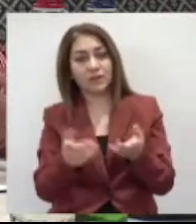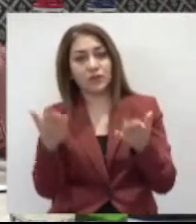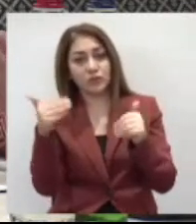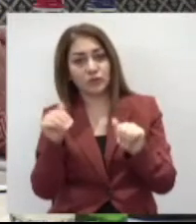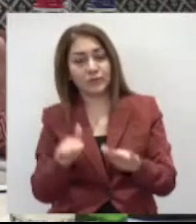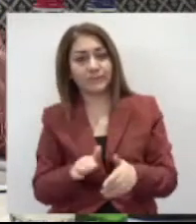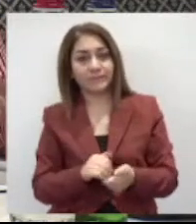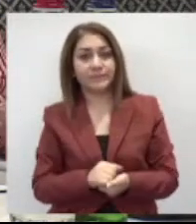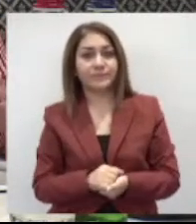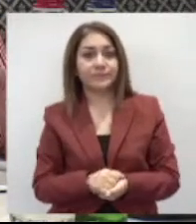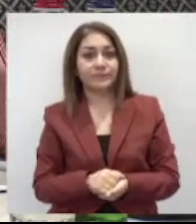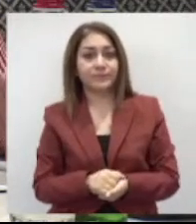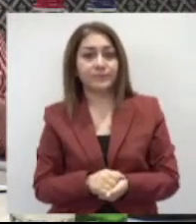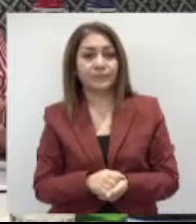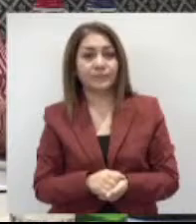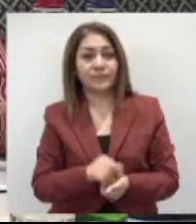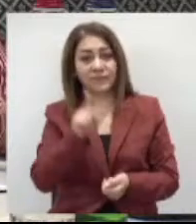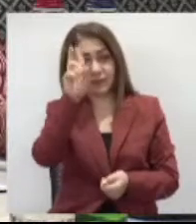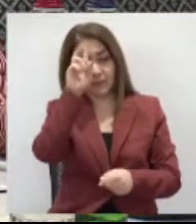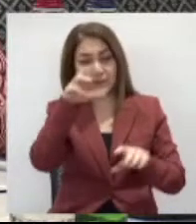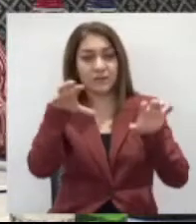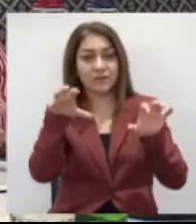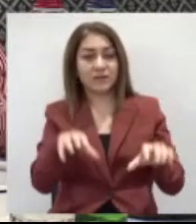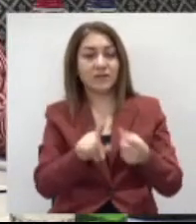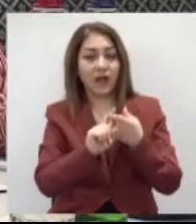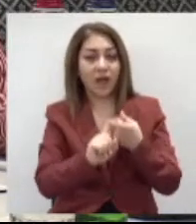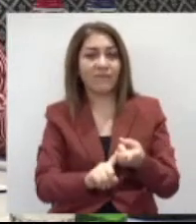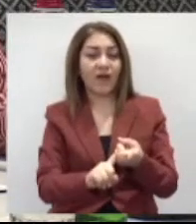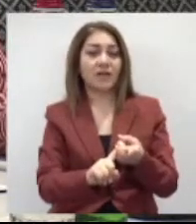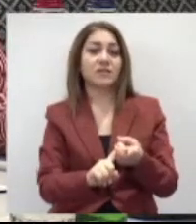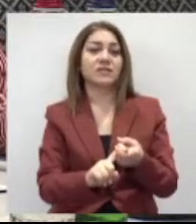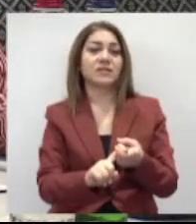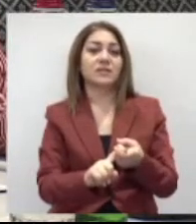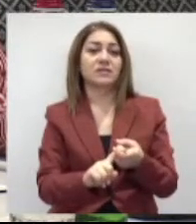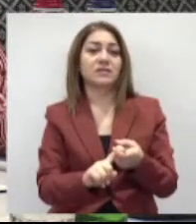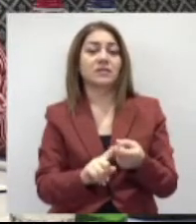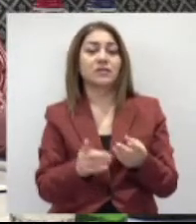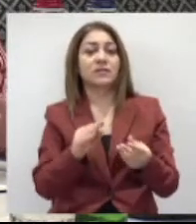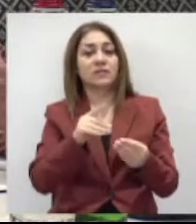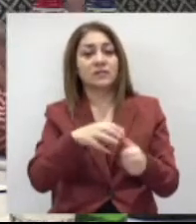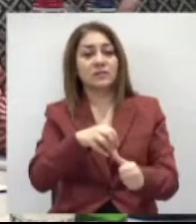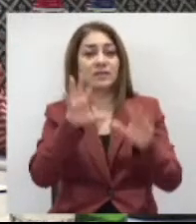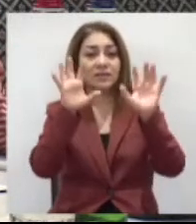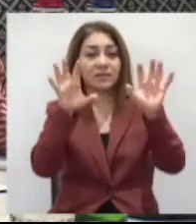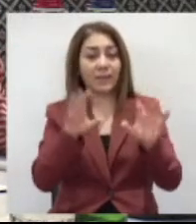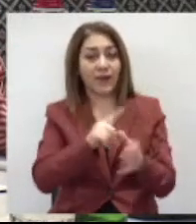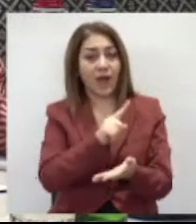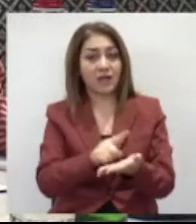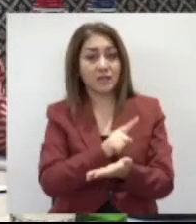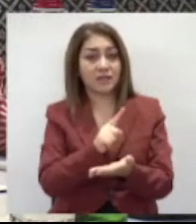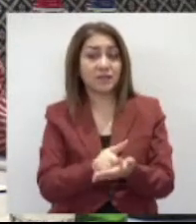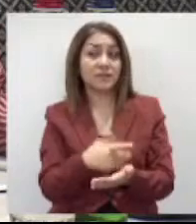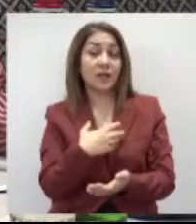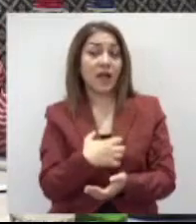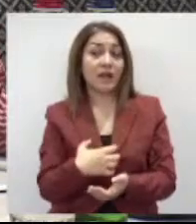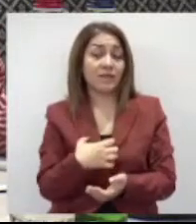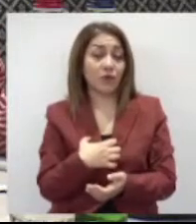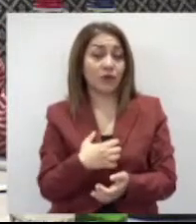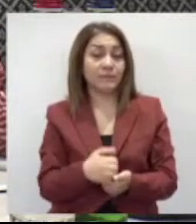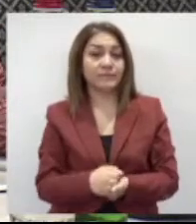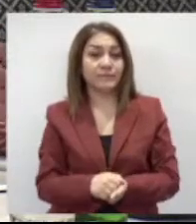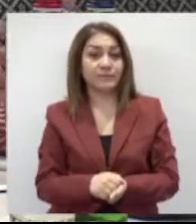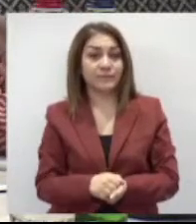լուծումները, հանրապետության նախագահին առնչվող սահմանադրական լուծումները, որովհետև սա էլ ևս կարևոր է